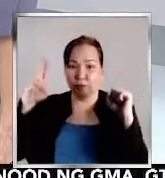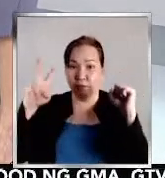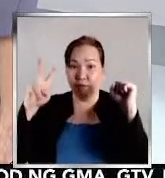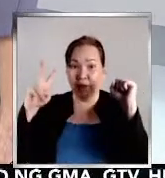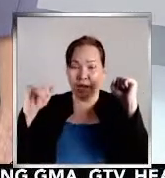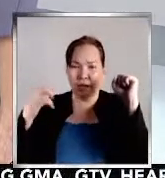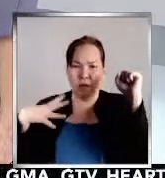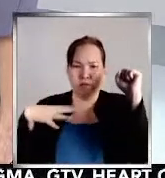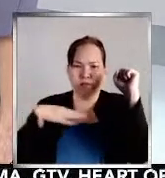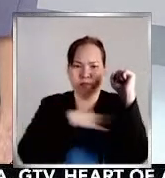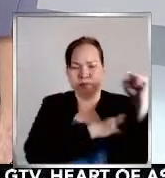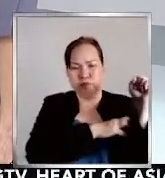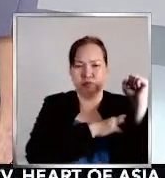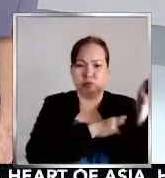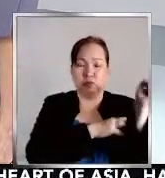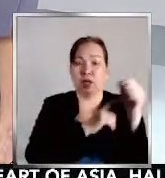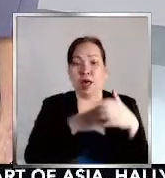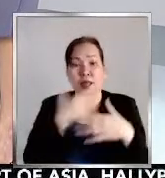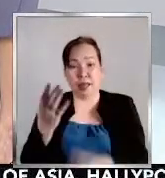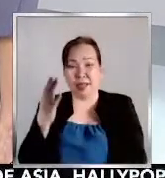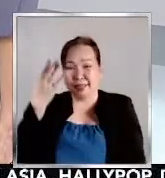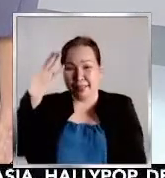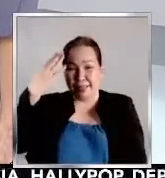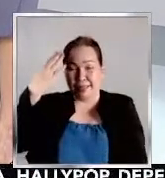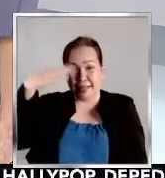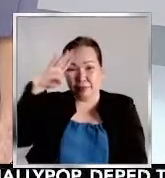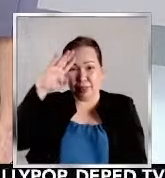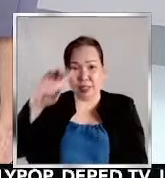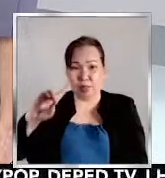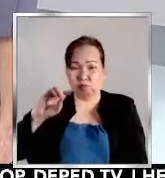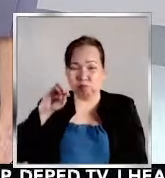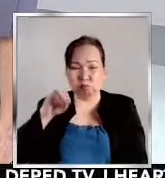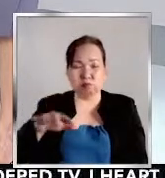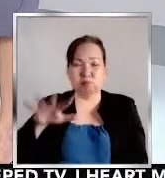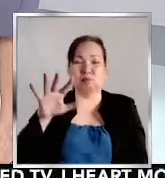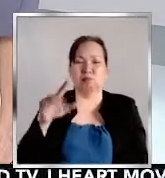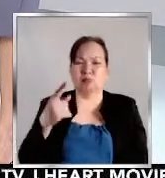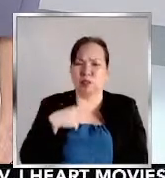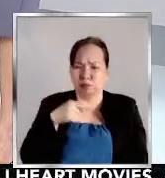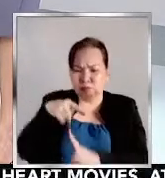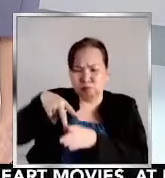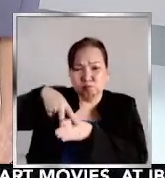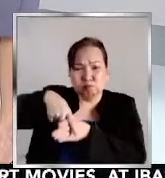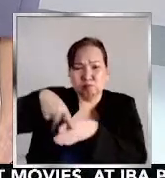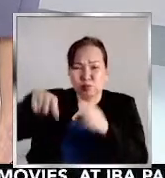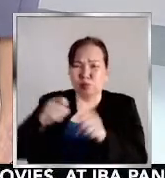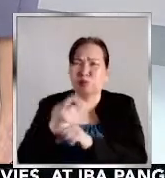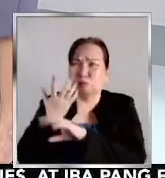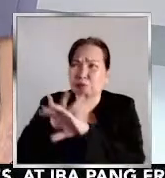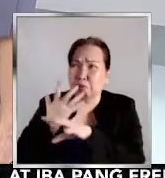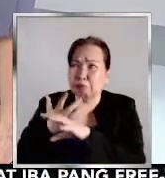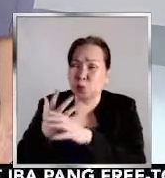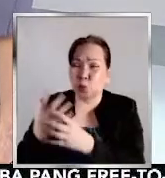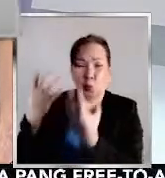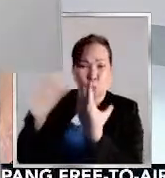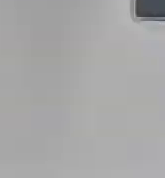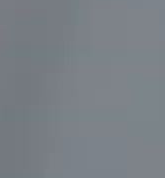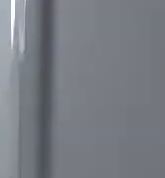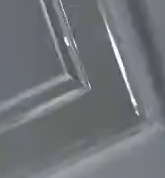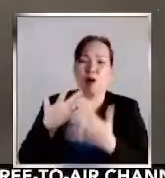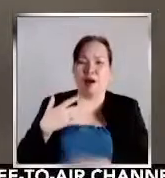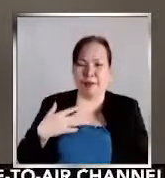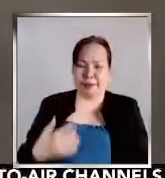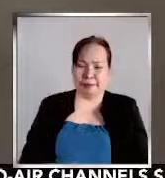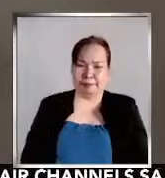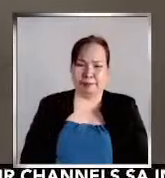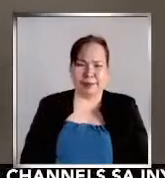isang rider na walang helmet at may dala pang baril ang nagmakaawa ng mahuli. Tinutukan niya ni Von Aquino.